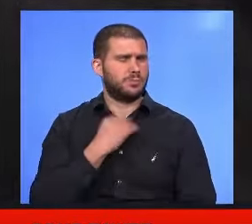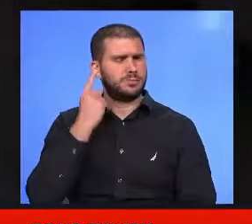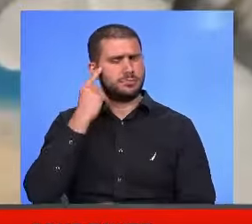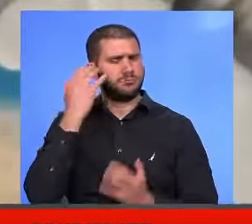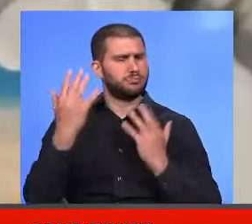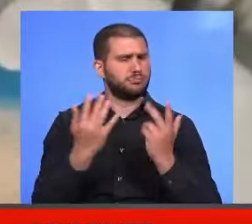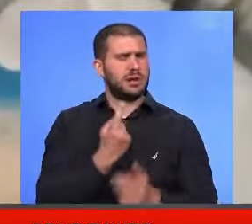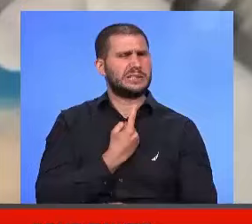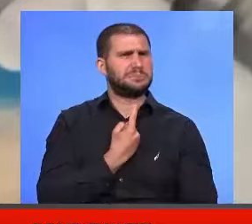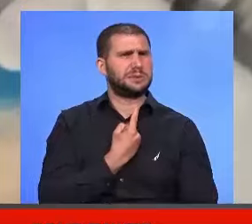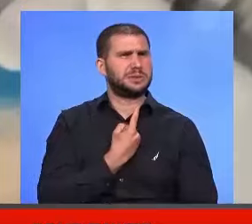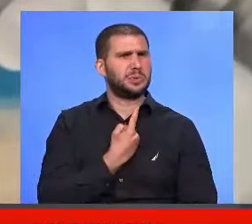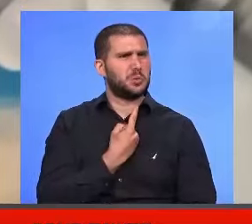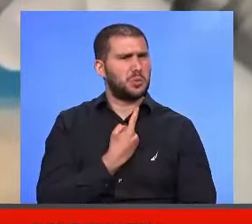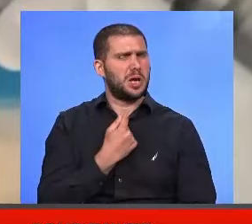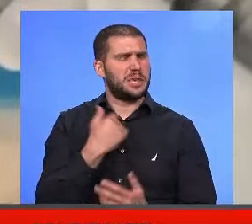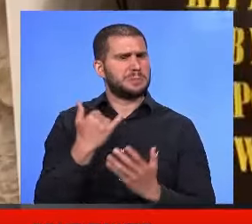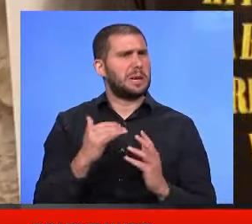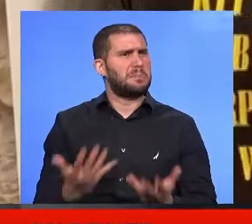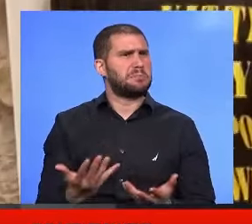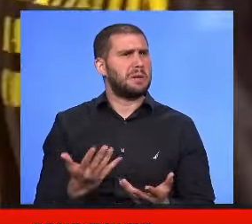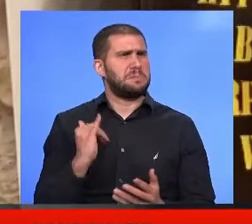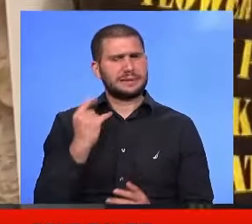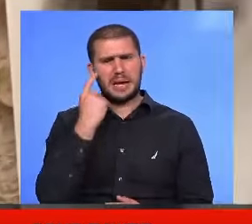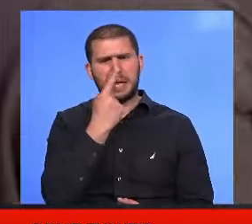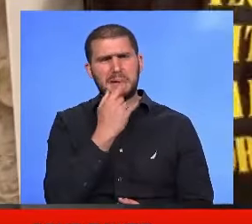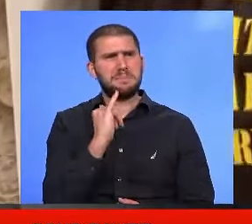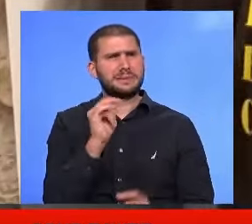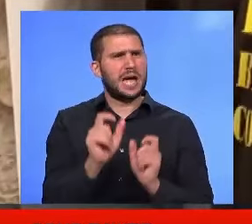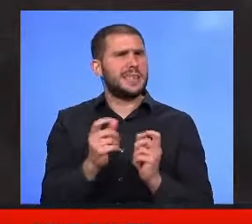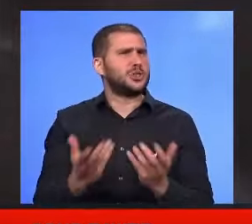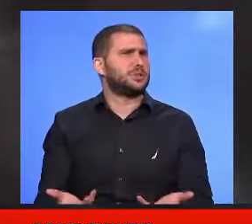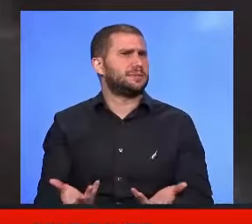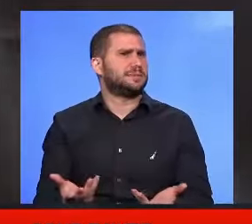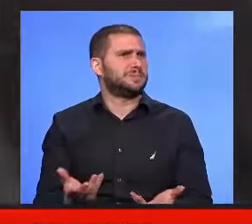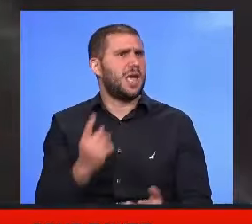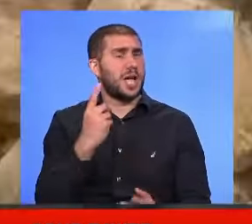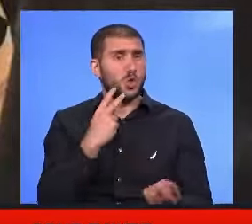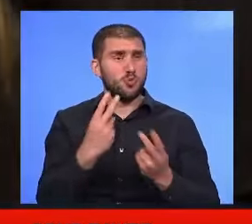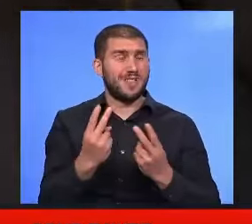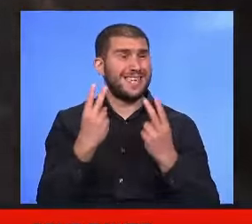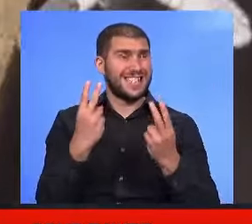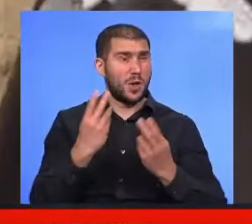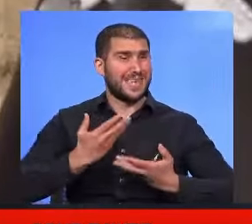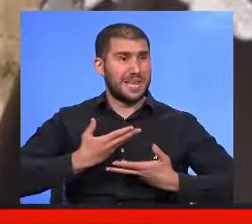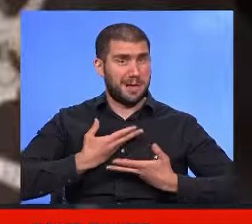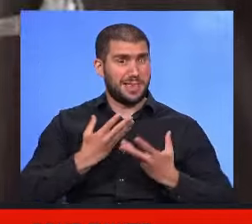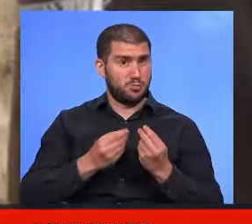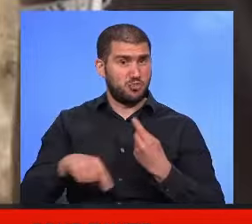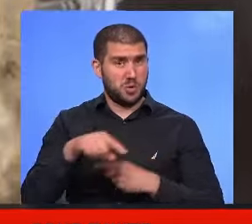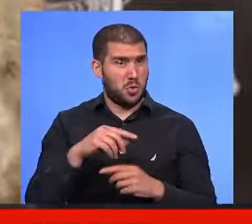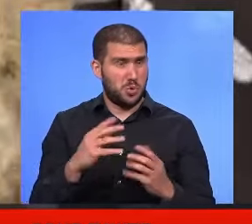כאילו חשבתי, בונה, מה זה, מה אני מצייר, מה זה כל העיניים, מה זה כל האנשים האלה. אחת התגובות העיקריות